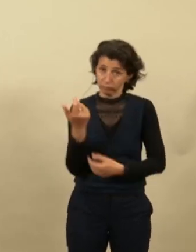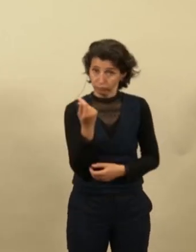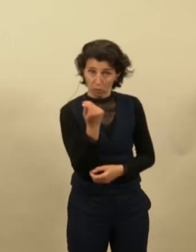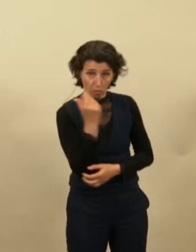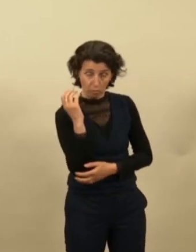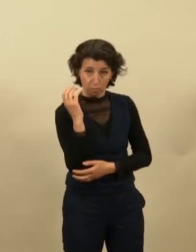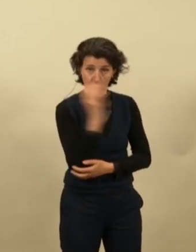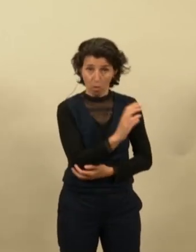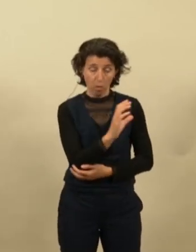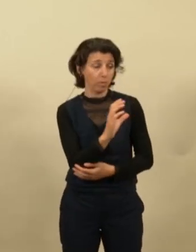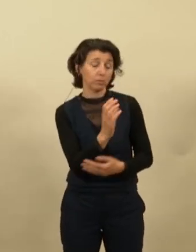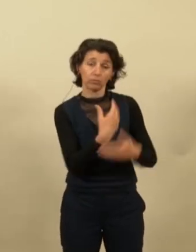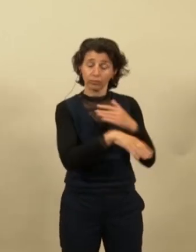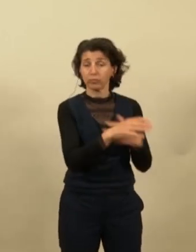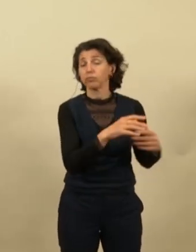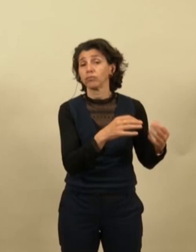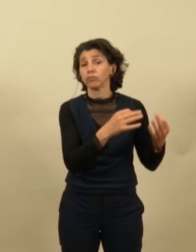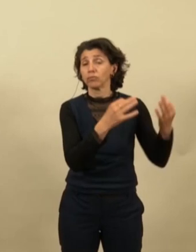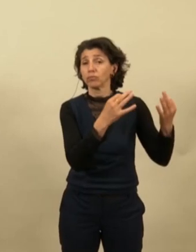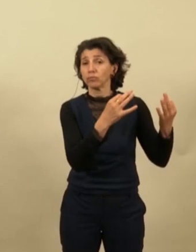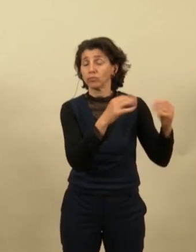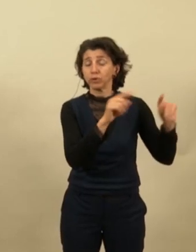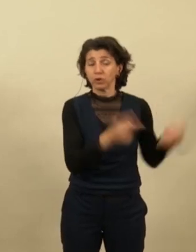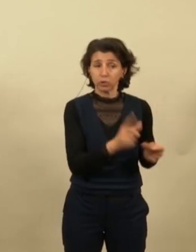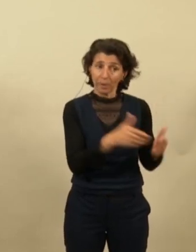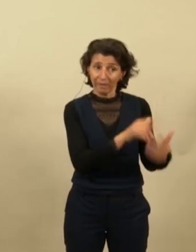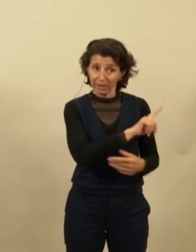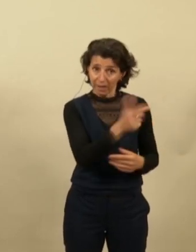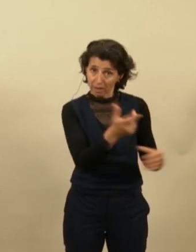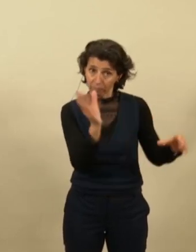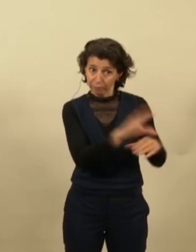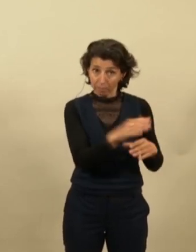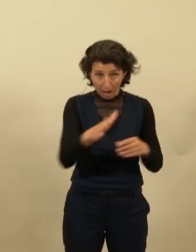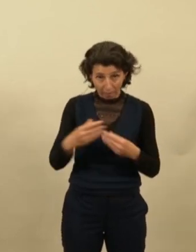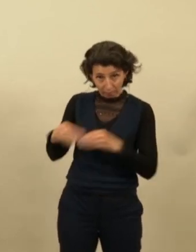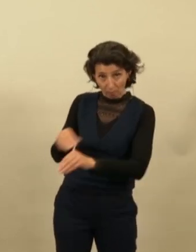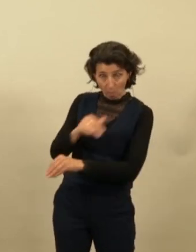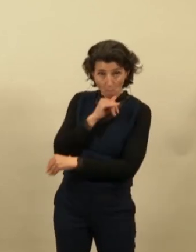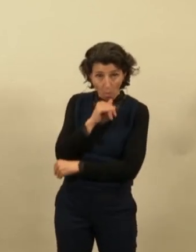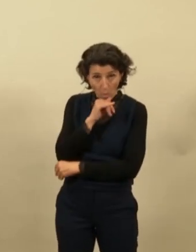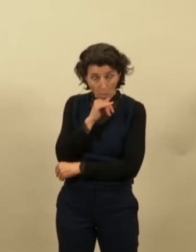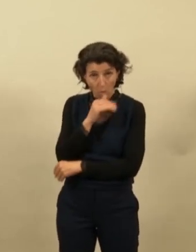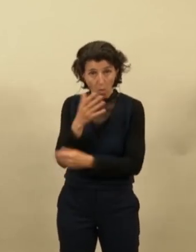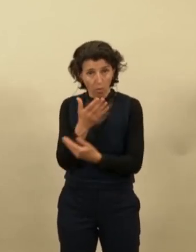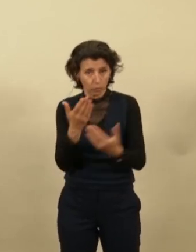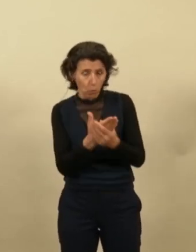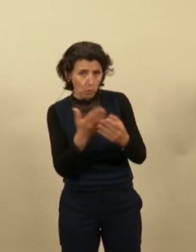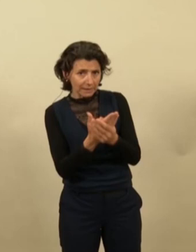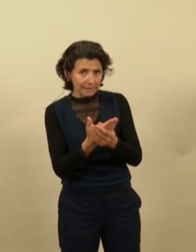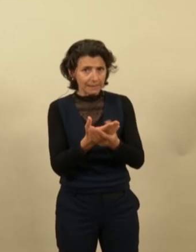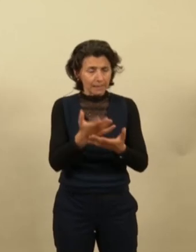le budget 2021 sans que la transaction est eu lieu et que la complexité du dossier rendait